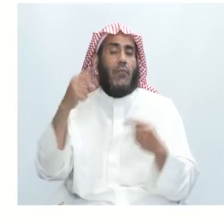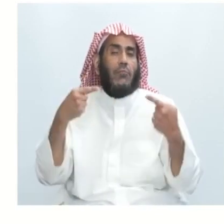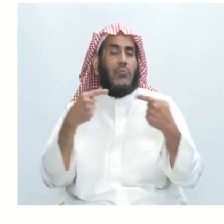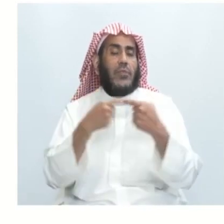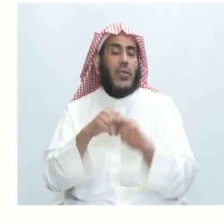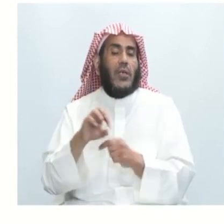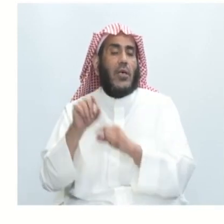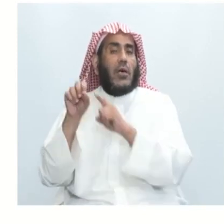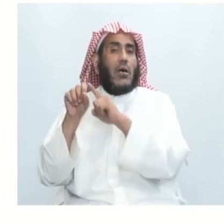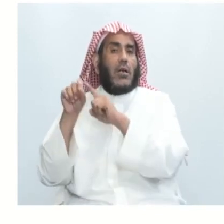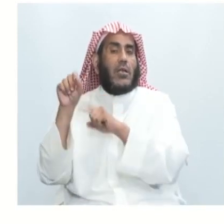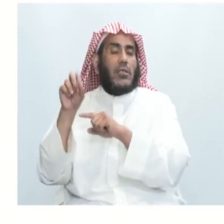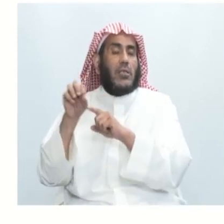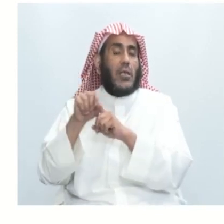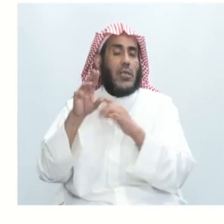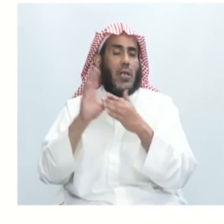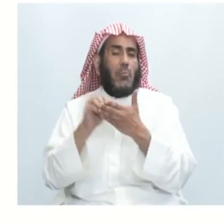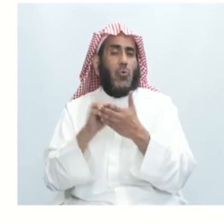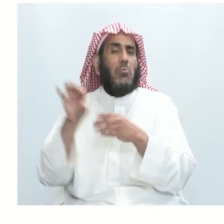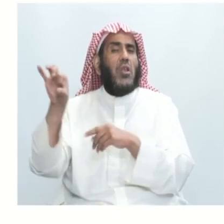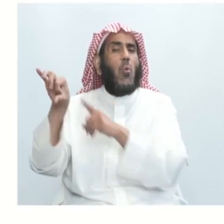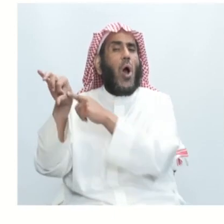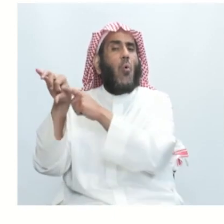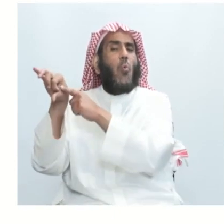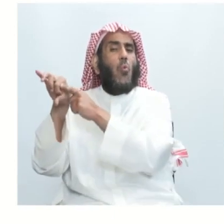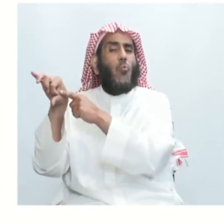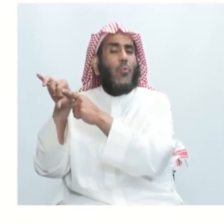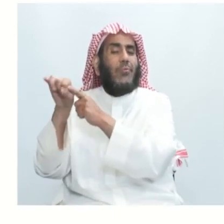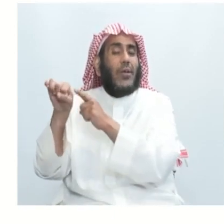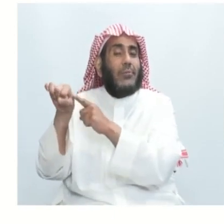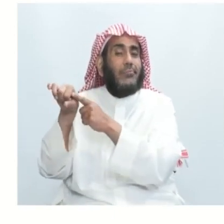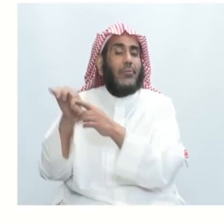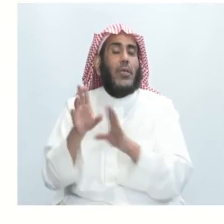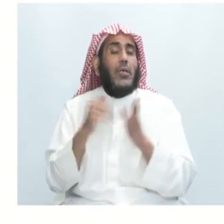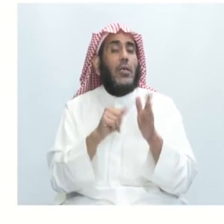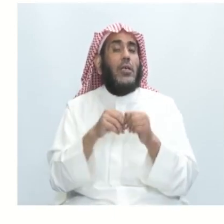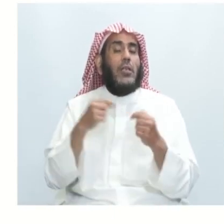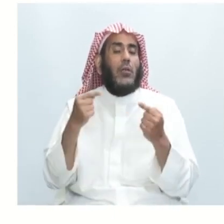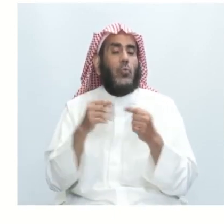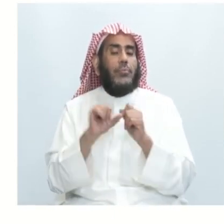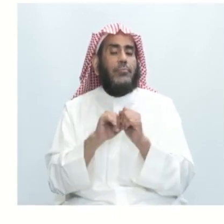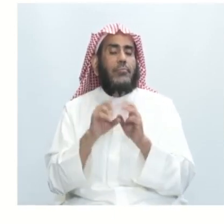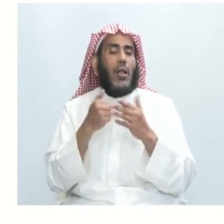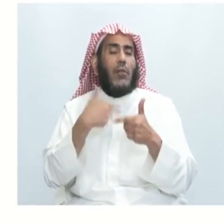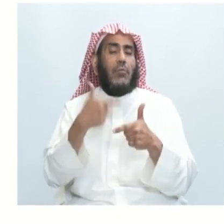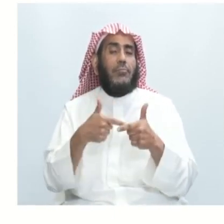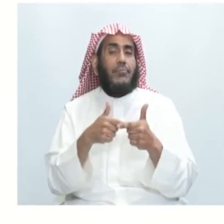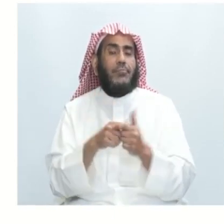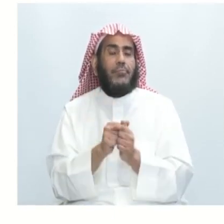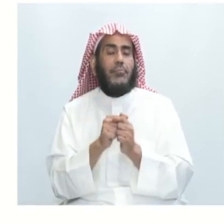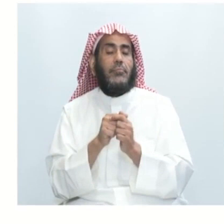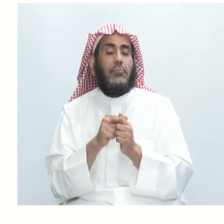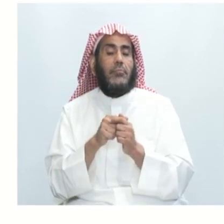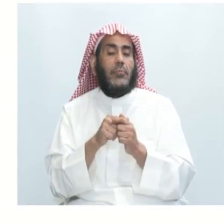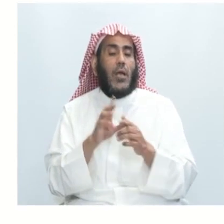الراس وراس كاس الواو هنا الوصله التي حرف التي بعدها ويظهر